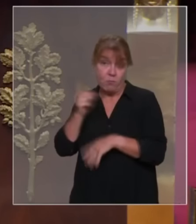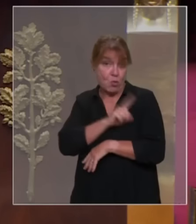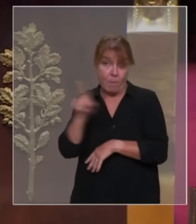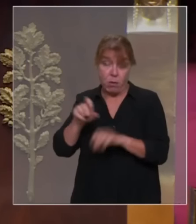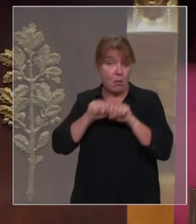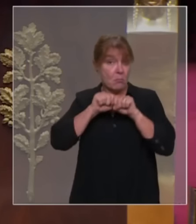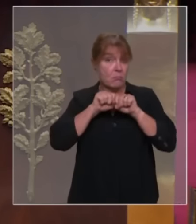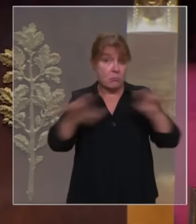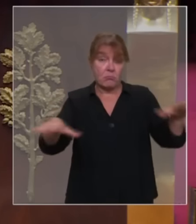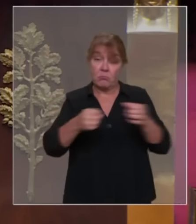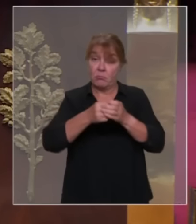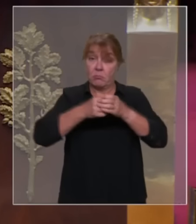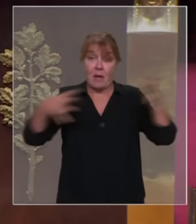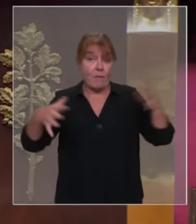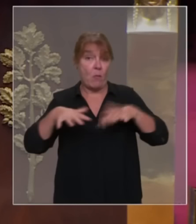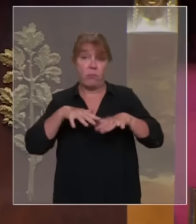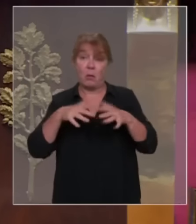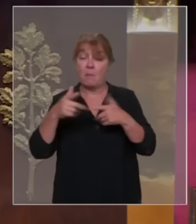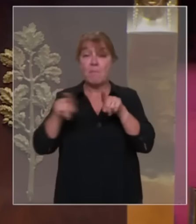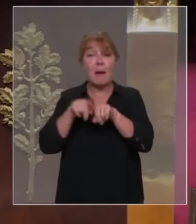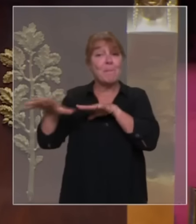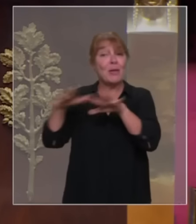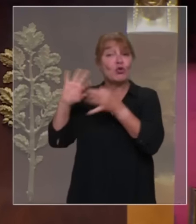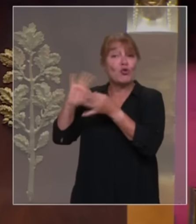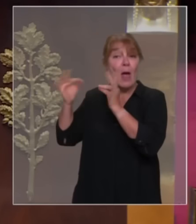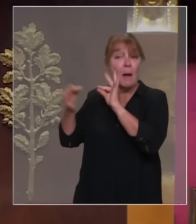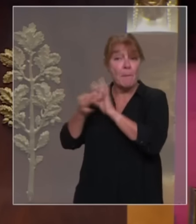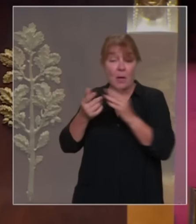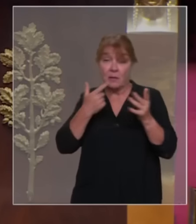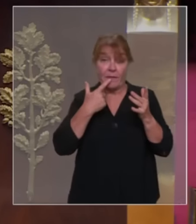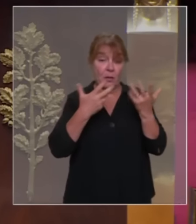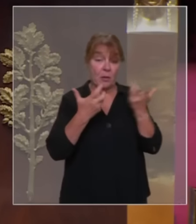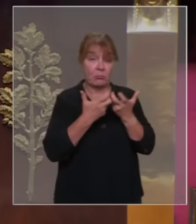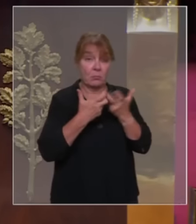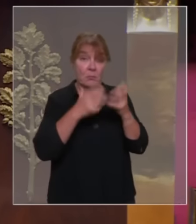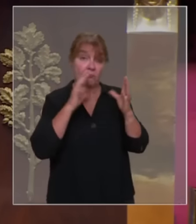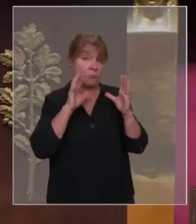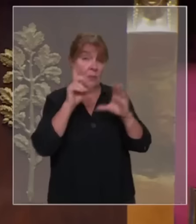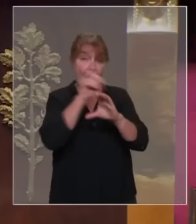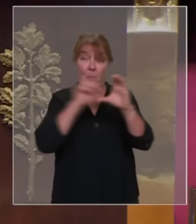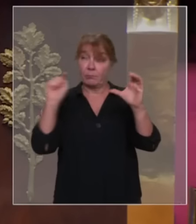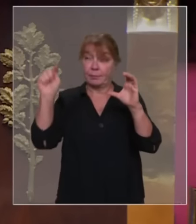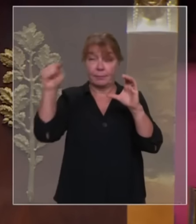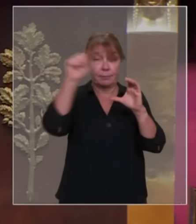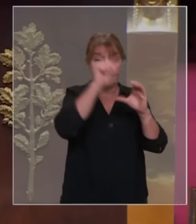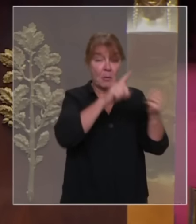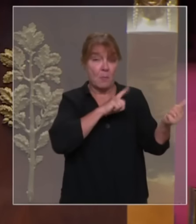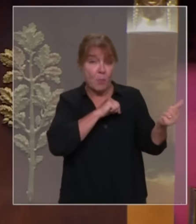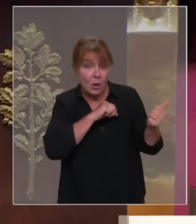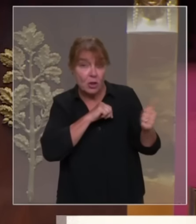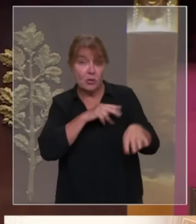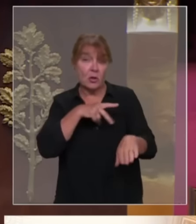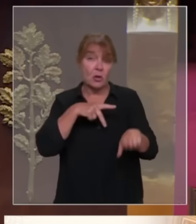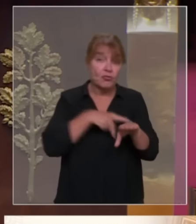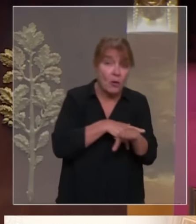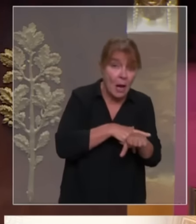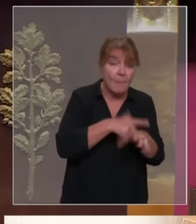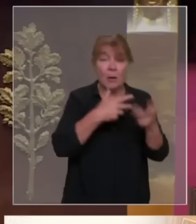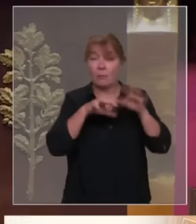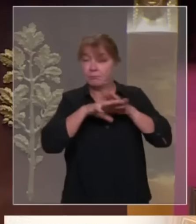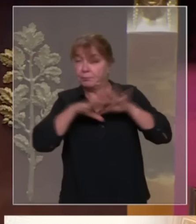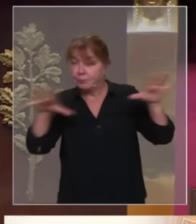Partout sous l'autorité des préfets et des procureurs, un plan d'action sera déployé dans chaque département par la police et la gendarmerie nationale,